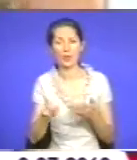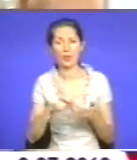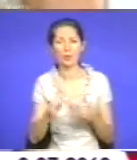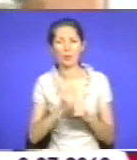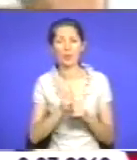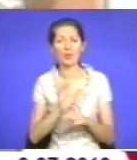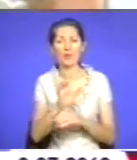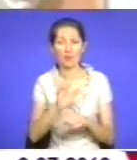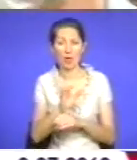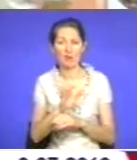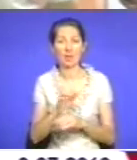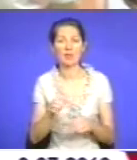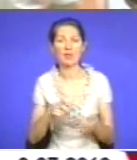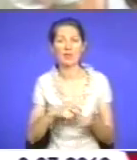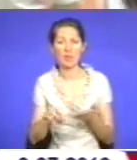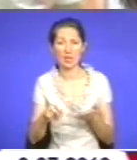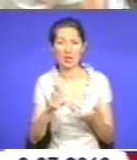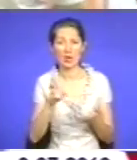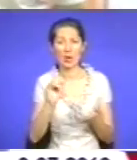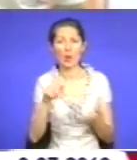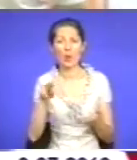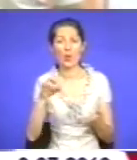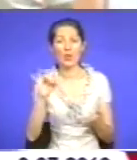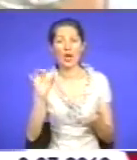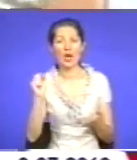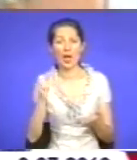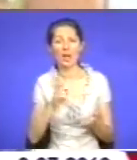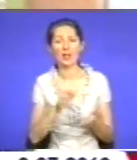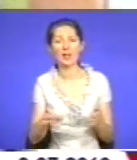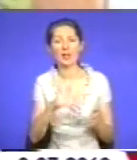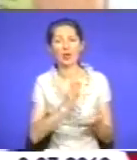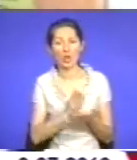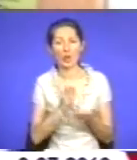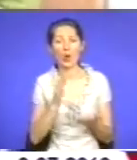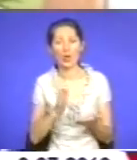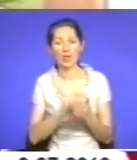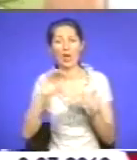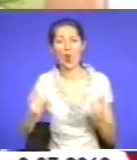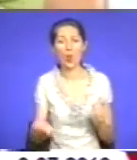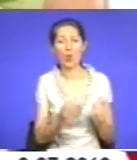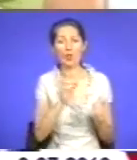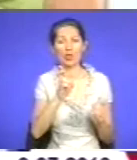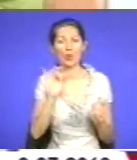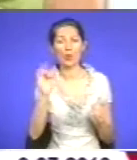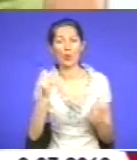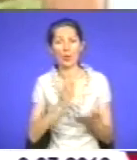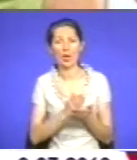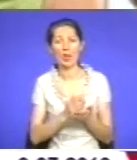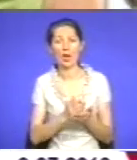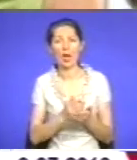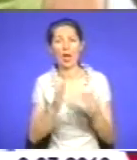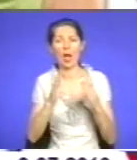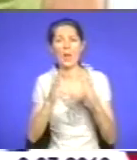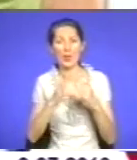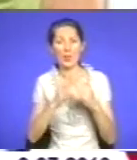відділення «Будераж», на території якого знаходиться урочище Гурби, де знаходиться пантеон слави героїв